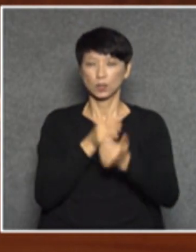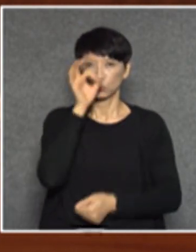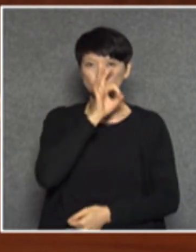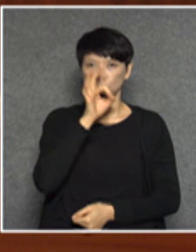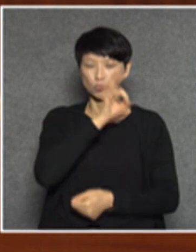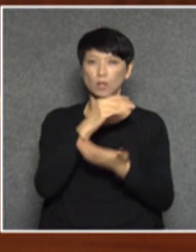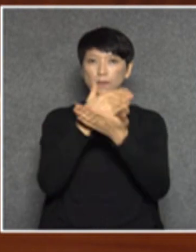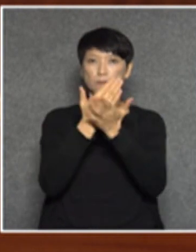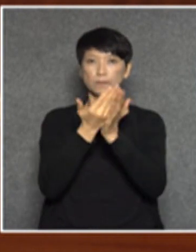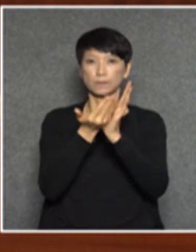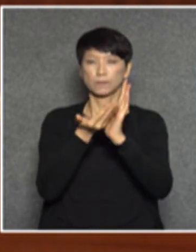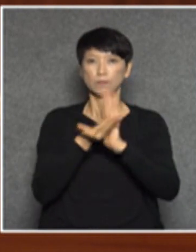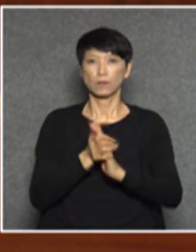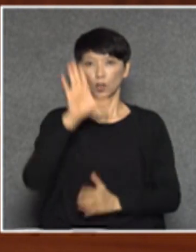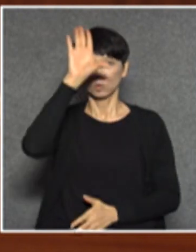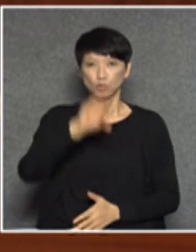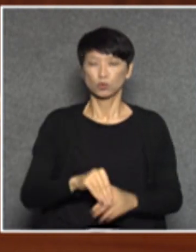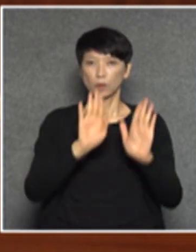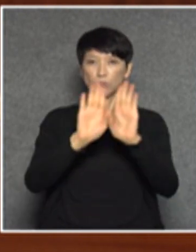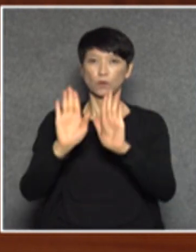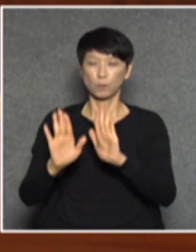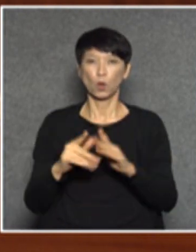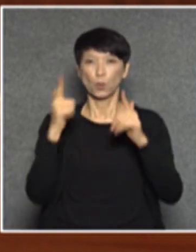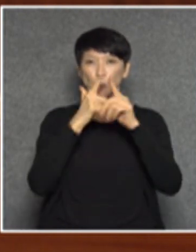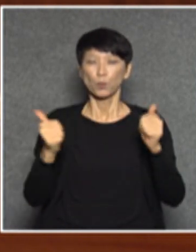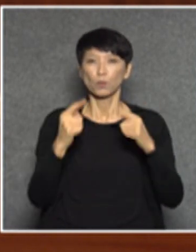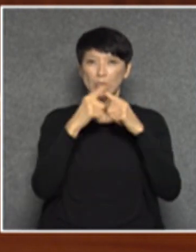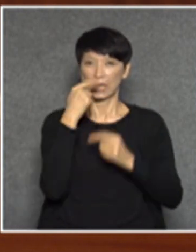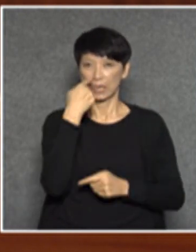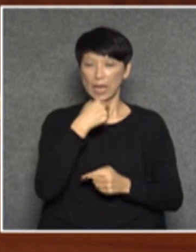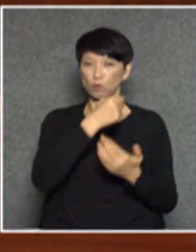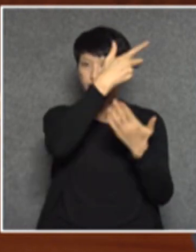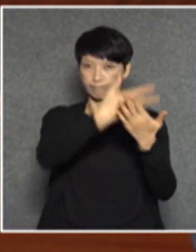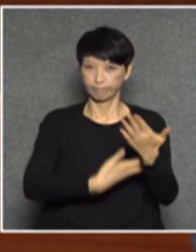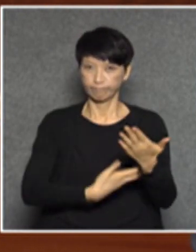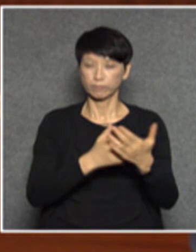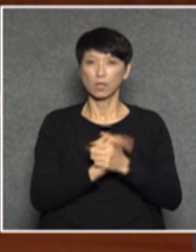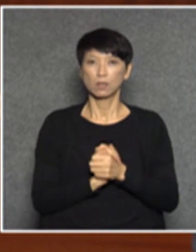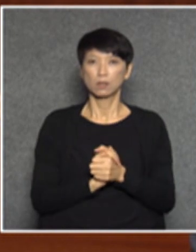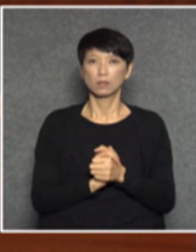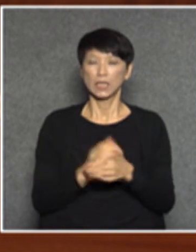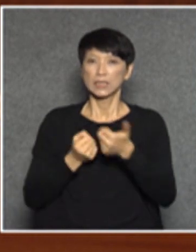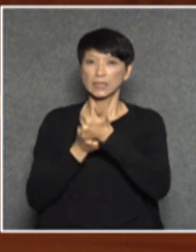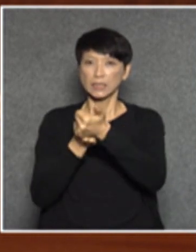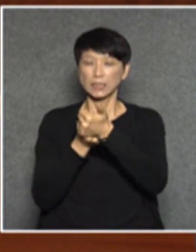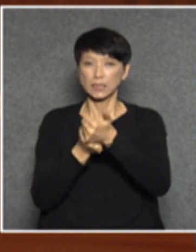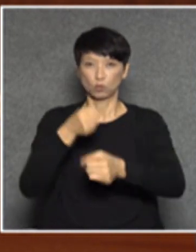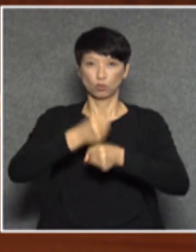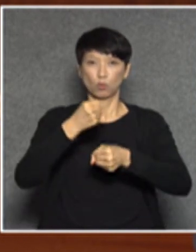的全日服務，配合我們的人口政策。正如剛才譚耀宗議員說，我們支援在職父母等